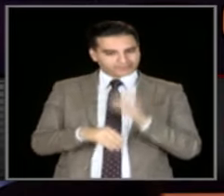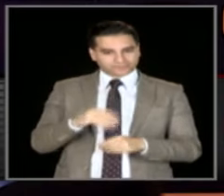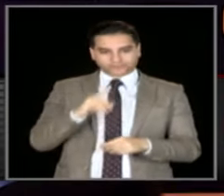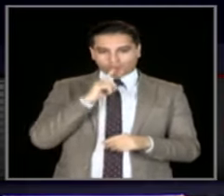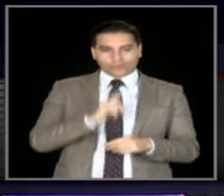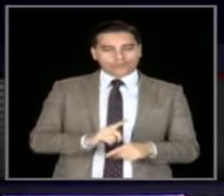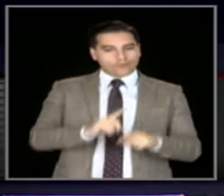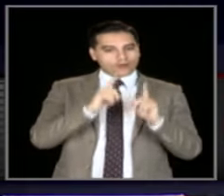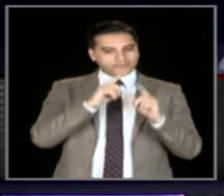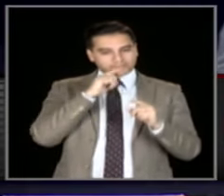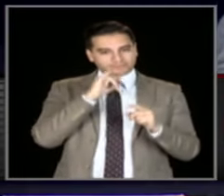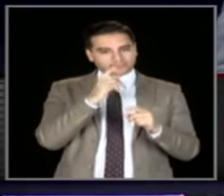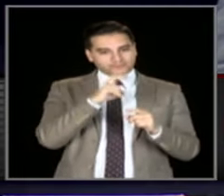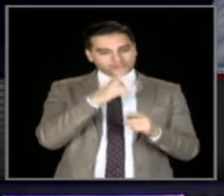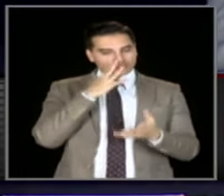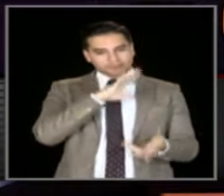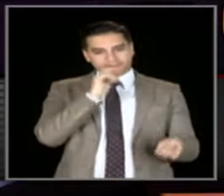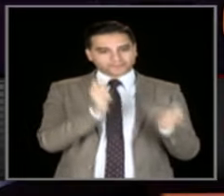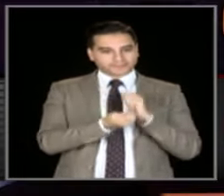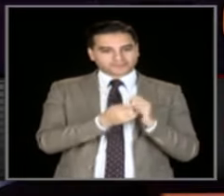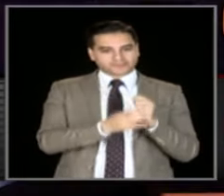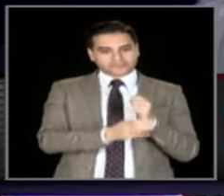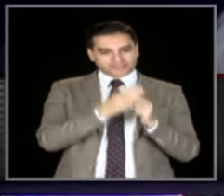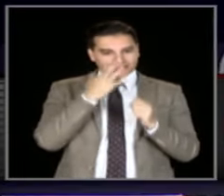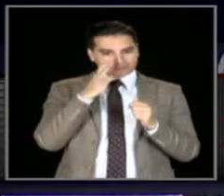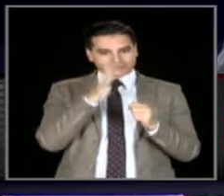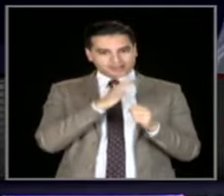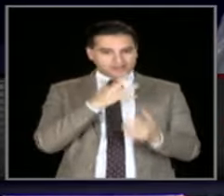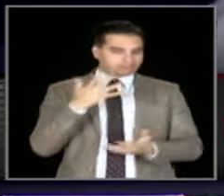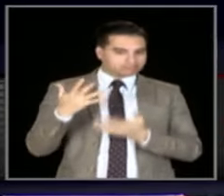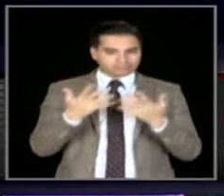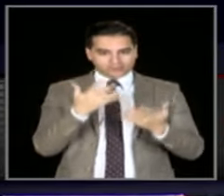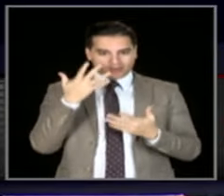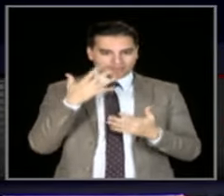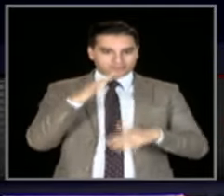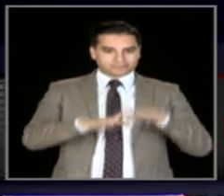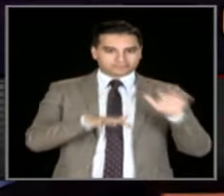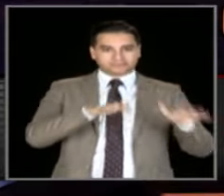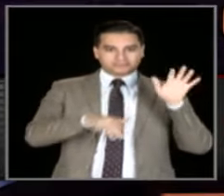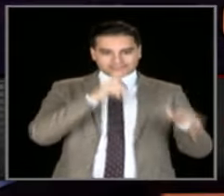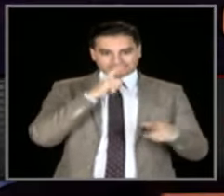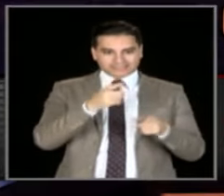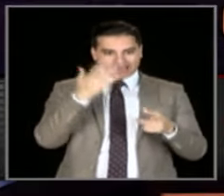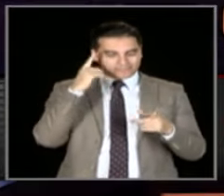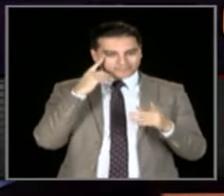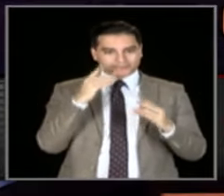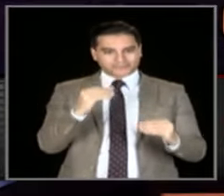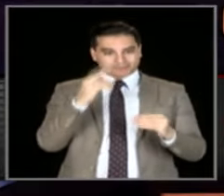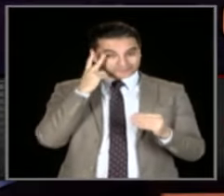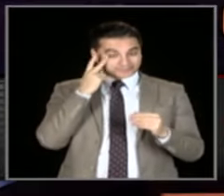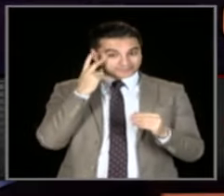والله العظيم منها شخصيتها اتغيرت. شوف بقى، خدت على الأجواء وابتدت تدوس لك على البازر.